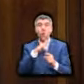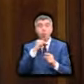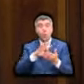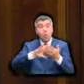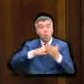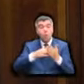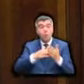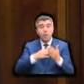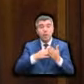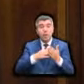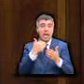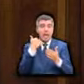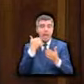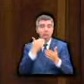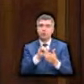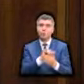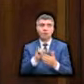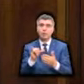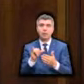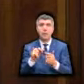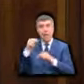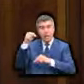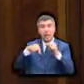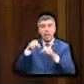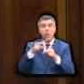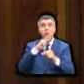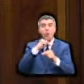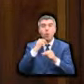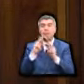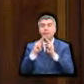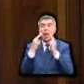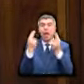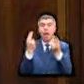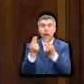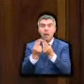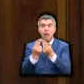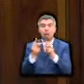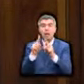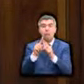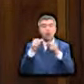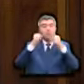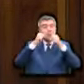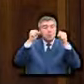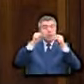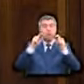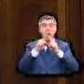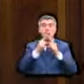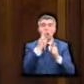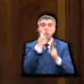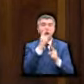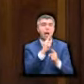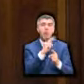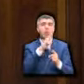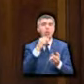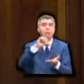لا البارح لا اليوم. هناك في العالم شخصية يهودية الأصل في طليعة النضال ضد الفكر الصهيوني والدفاع